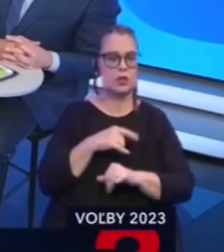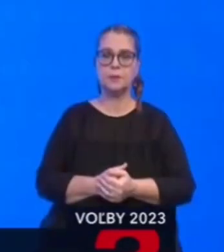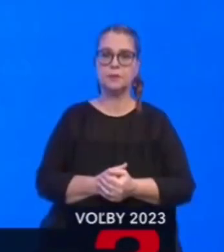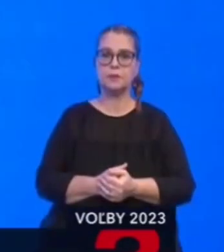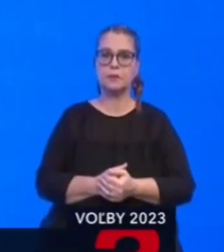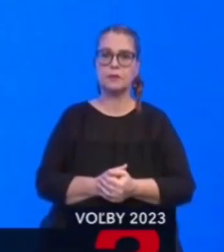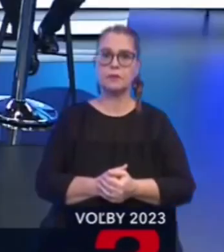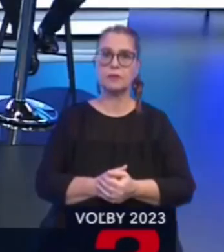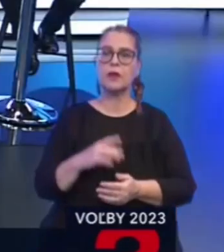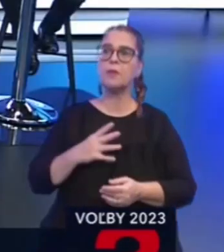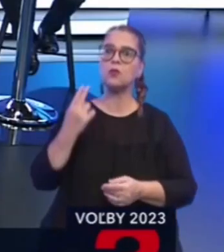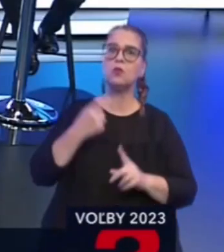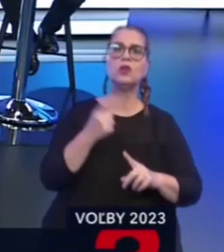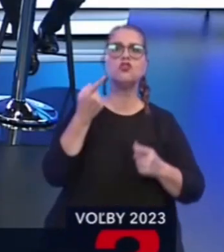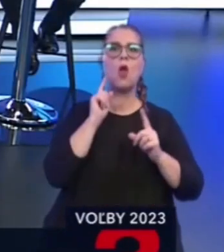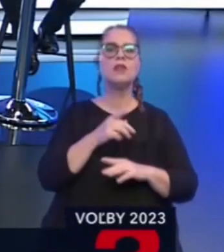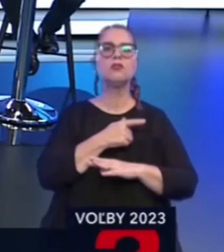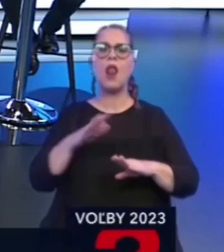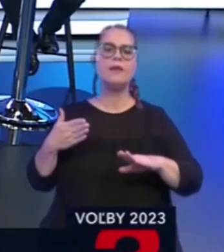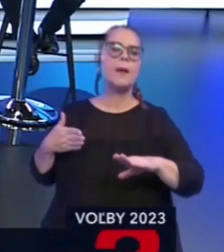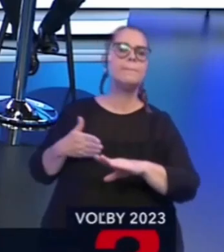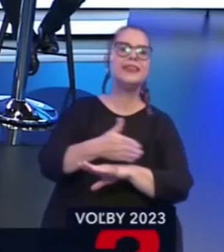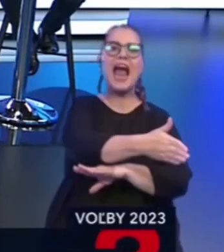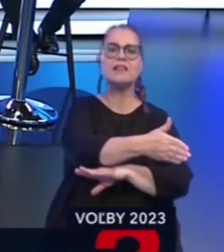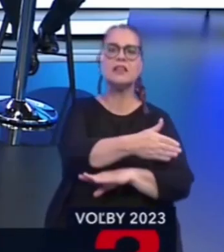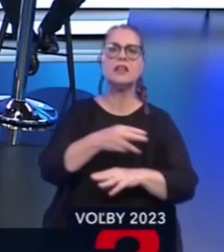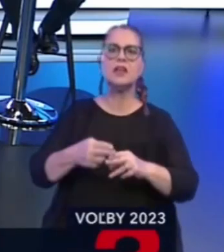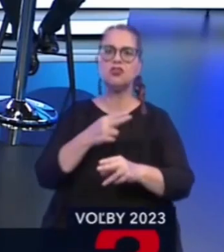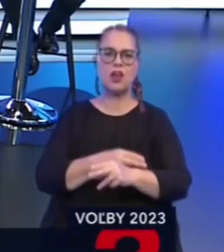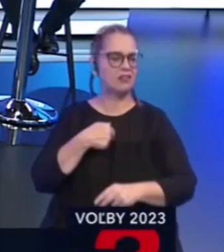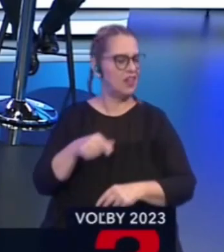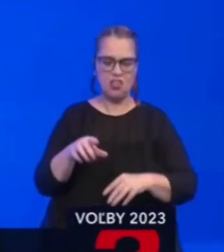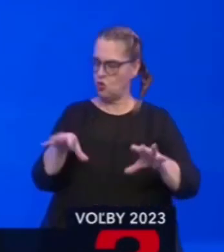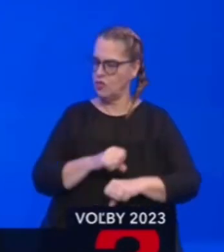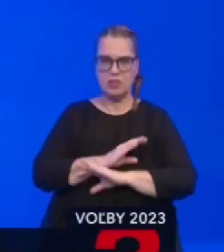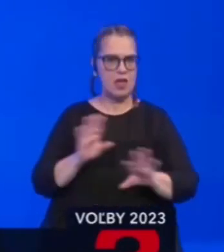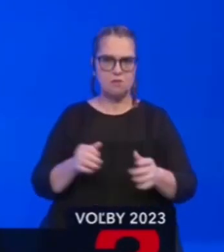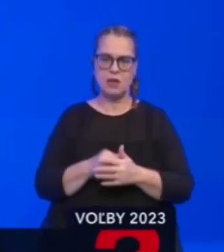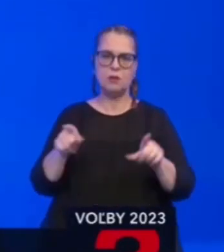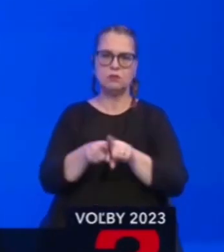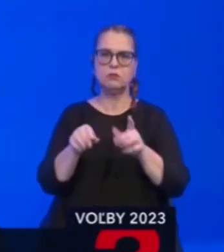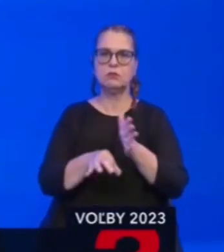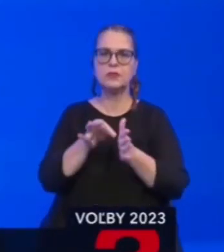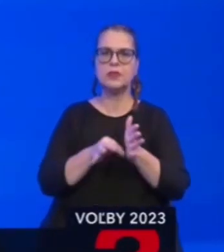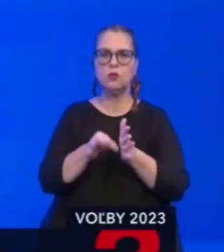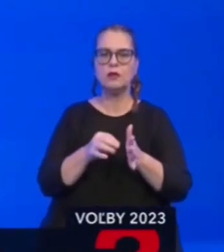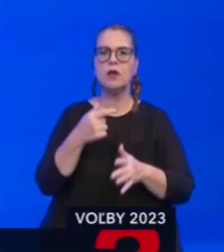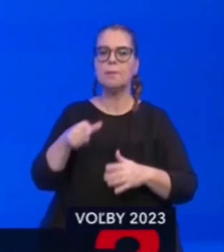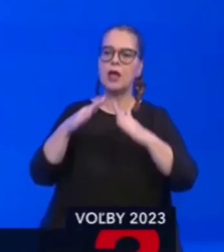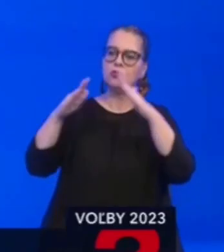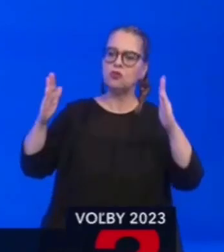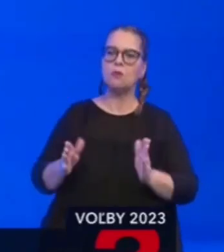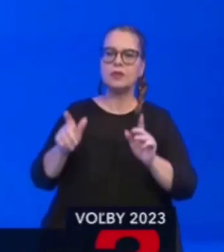nepotrebuje. Tieto reči o tom, že Slovensko je iba tranzitnou krajinou, viete, ja to neberiem, pretože tu máte tú istú situáciu, ako keď máte na dome